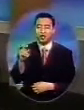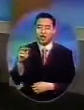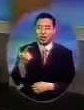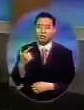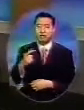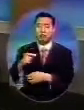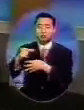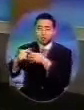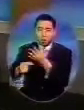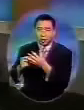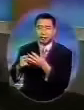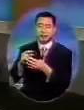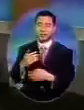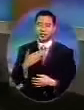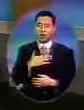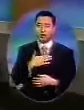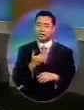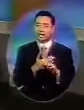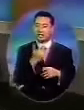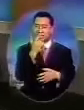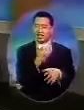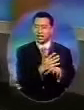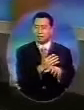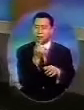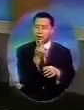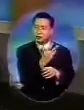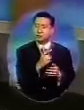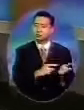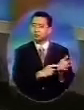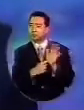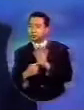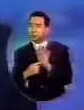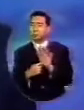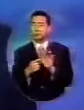저와 다른 개그맨들이 출연하기로 약속된 적이 있습니다.